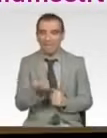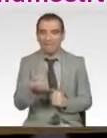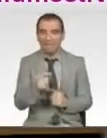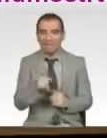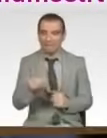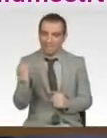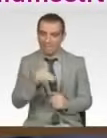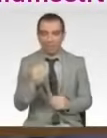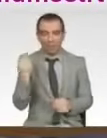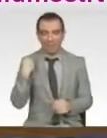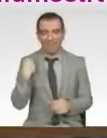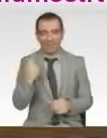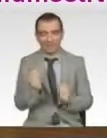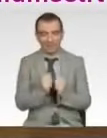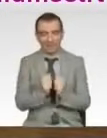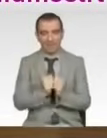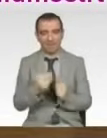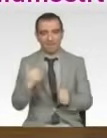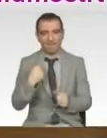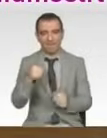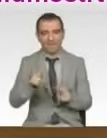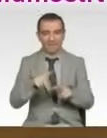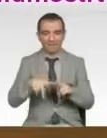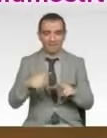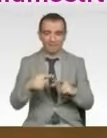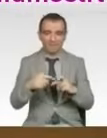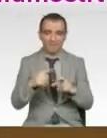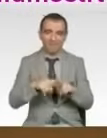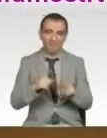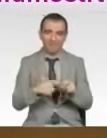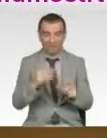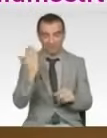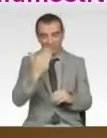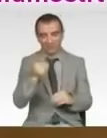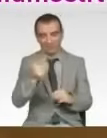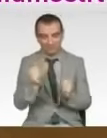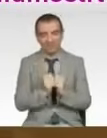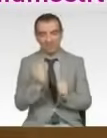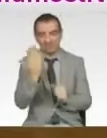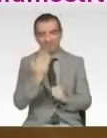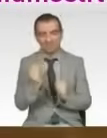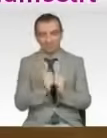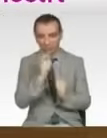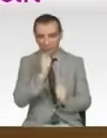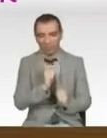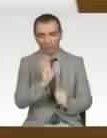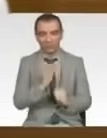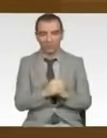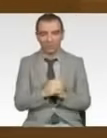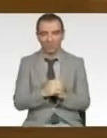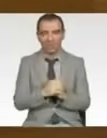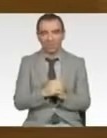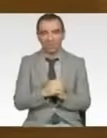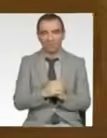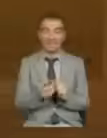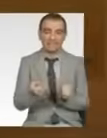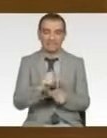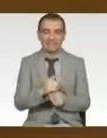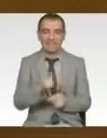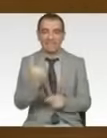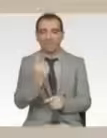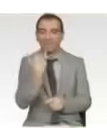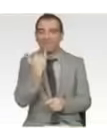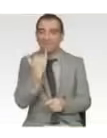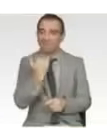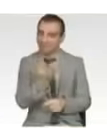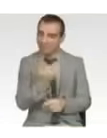Birazdan geliyorum yine tamam, yanına. Tamam, söz size. Benim araşa götürürseniz kuyruk yağ yedireceğim. Tamam, getireceğim. Tamam, söz. Peki diğer bir konuğumu